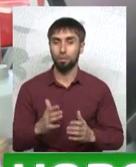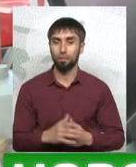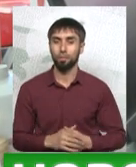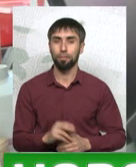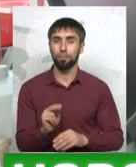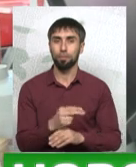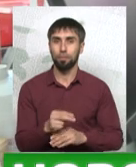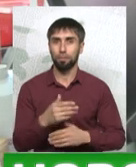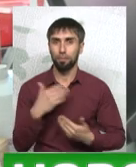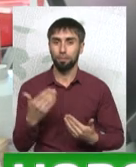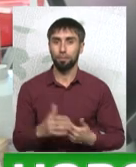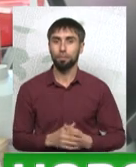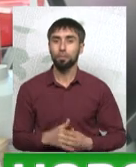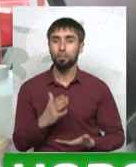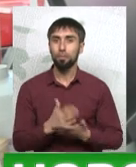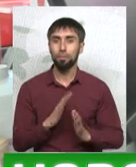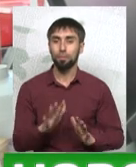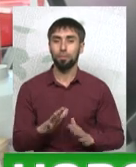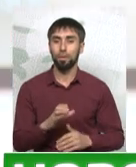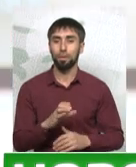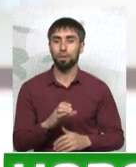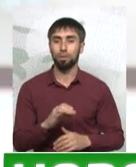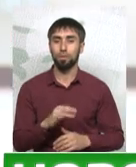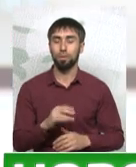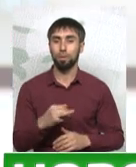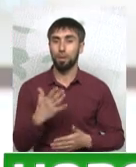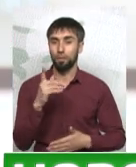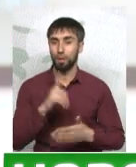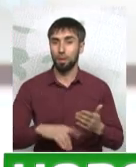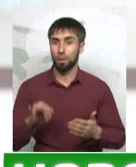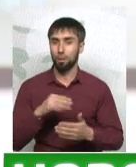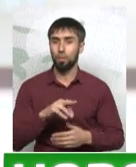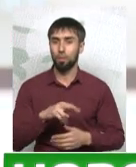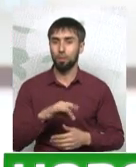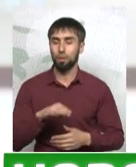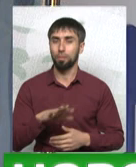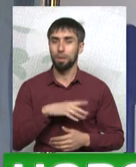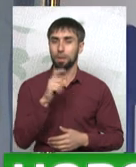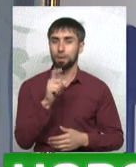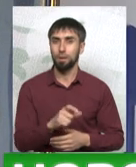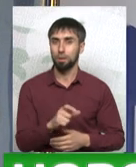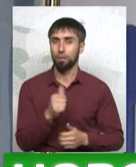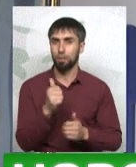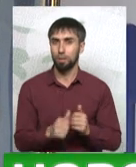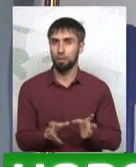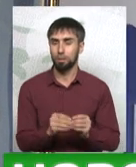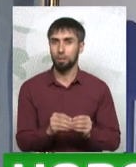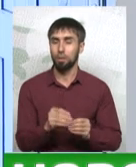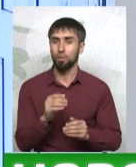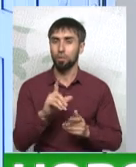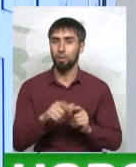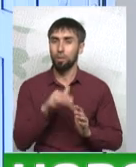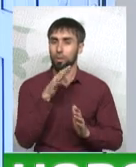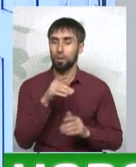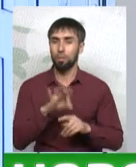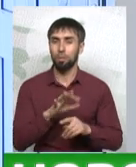лечения нет, есть только симптоматическое. Если верить истории, то полиомиелит был с человечеством всегда. Долгое время болезнь была